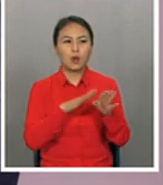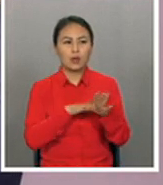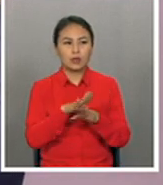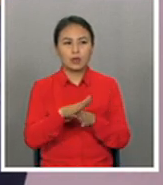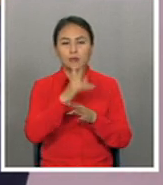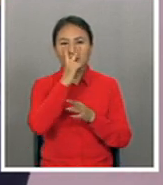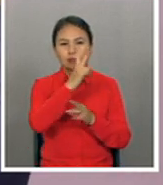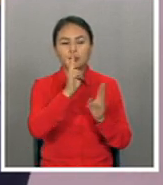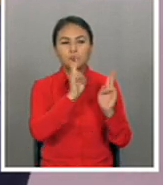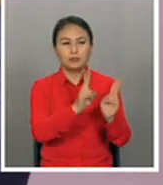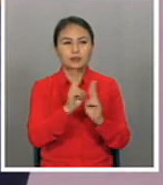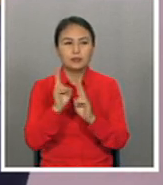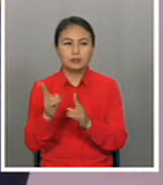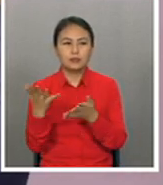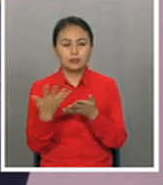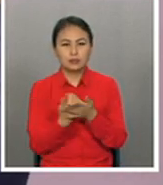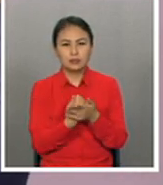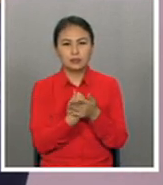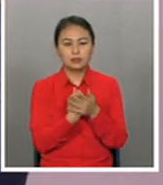ретін анықтап